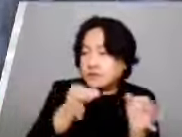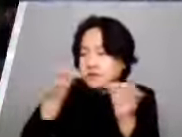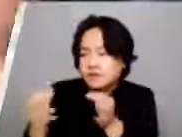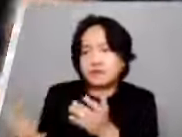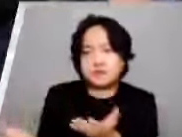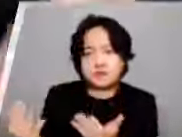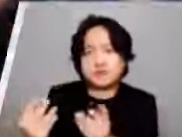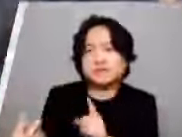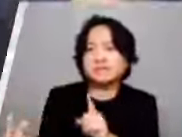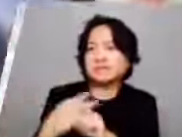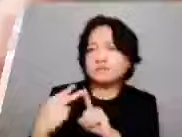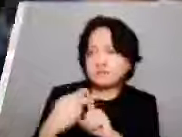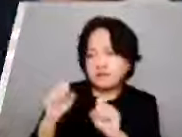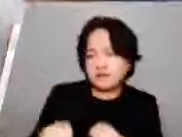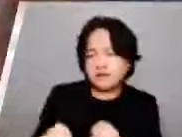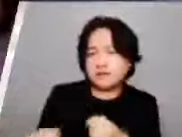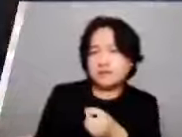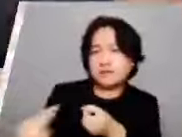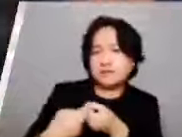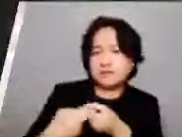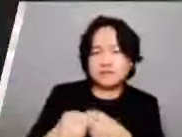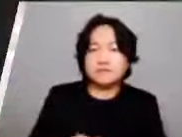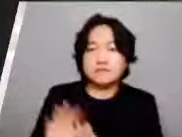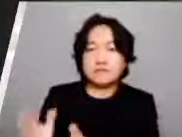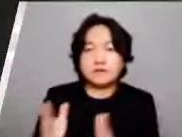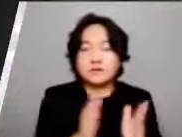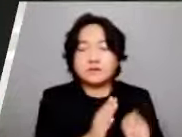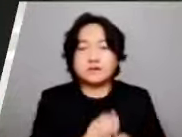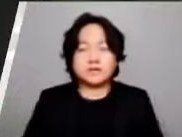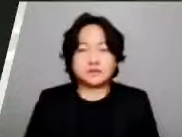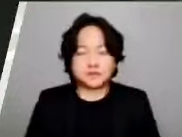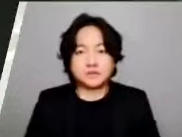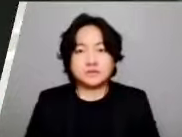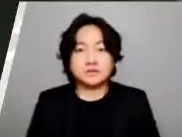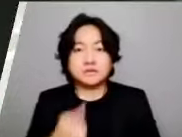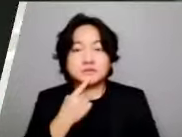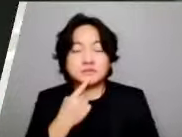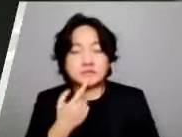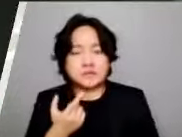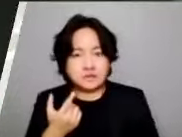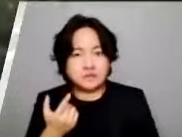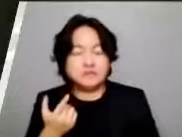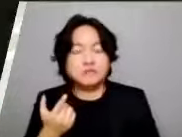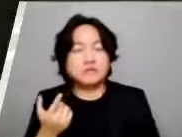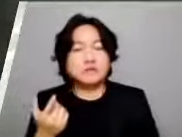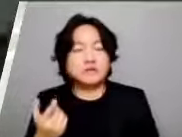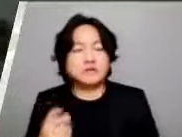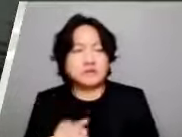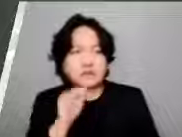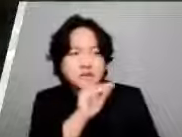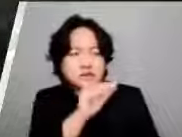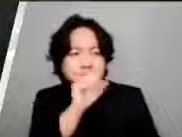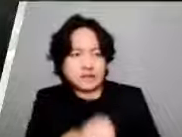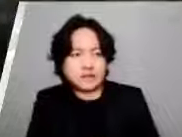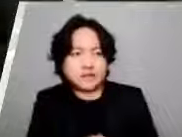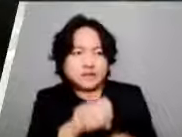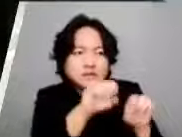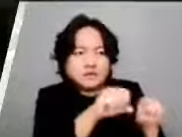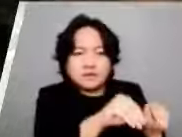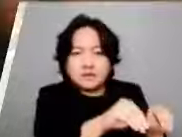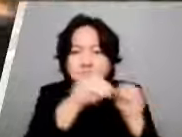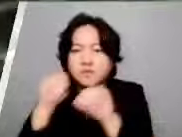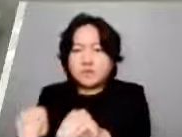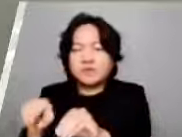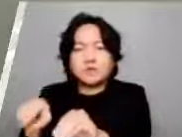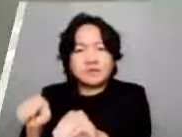Hiling na house arrest ni Pastor Apollo Quiboloy, hindi pinagbigyan ng Pasig Regional Trial Court. Ayon sa abogado ni Quiboloy, sinabi raw